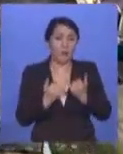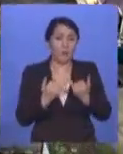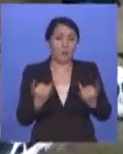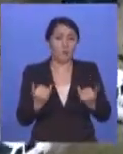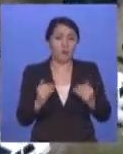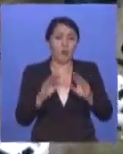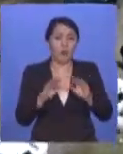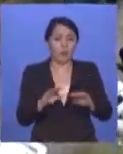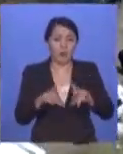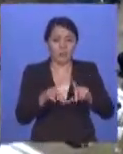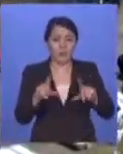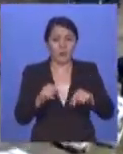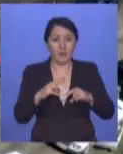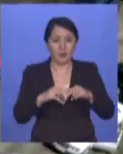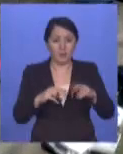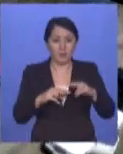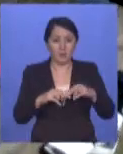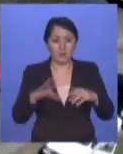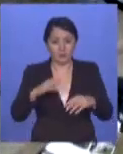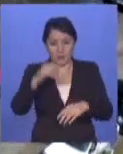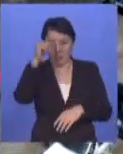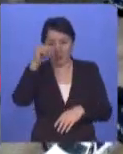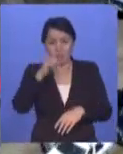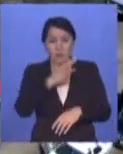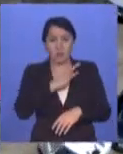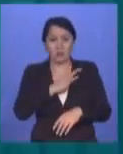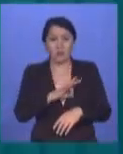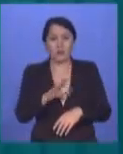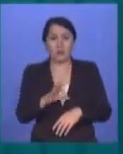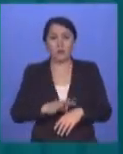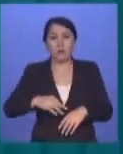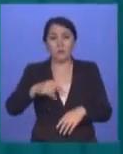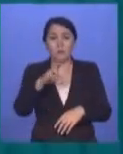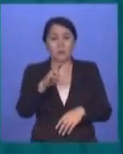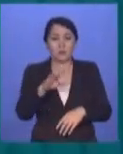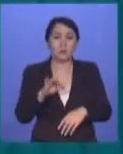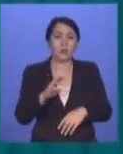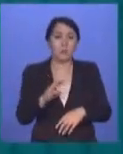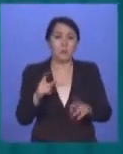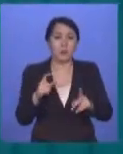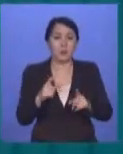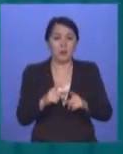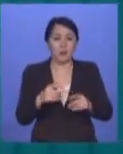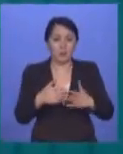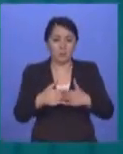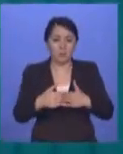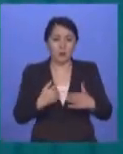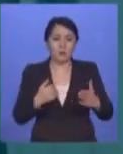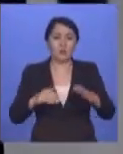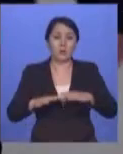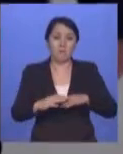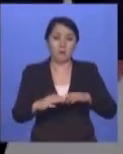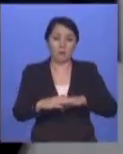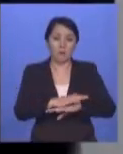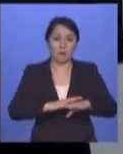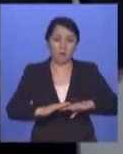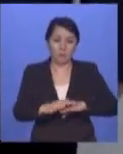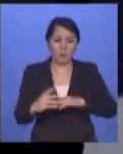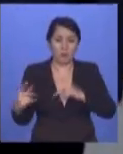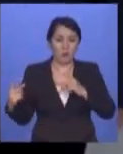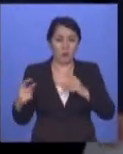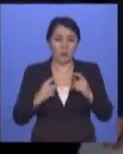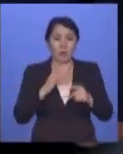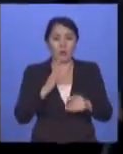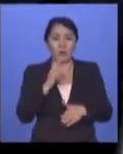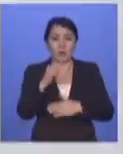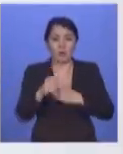Балабақша құрылысы жүріп жатыр. 42 айында қолданысқа берілмек. Облыс әкімі Ғауез Нұрмұхамбетовтың сөзінше, жақын арада қоғамдық көліктерде қатынай бастайды. Бүгін